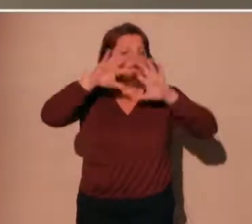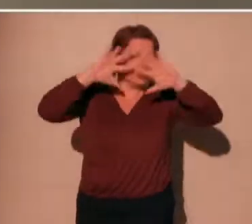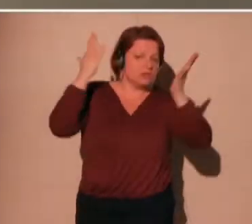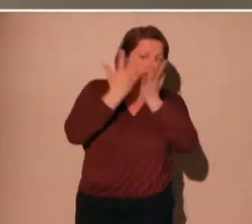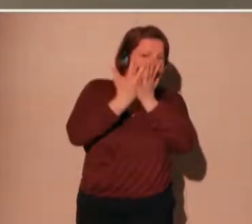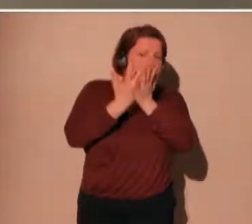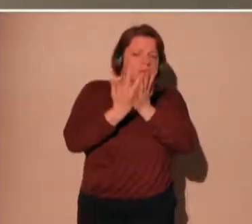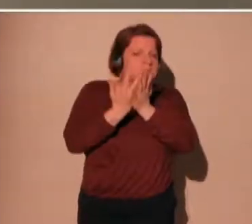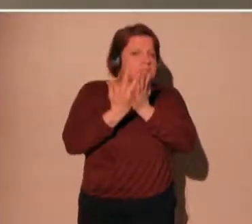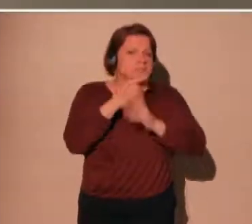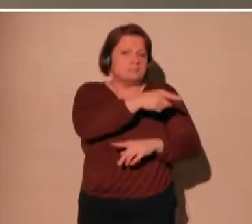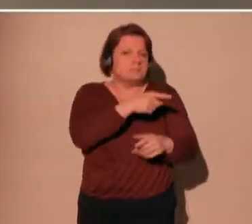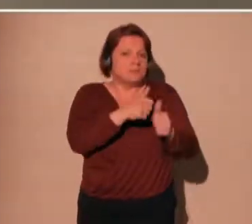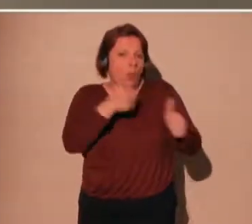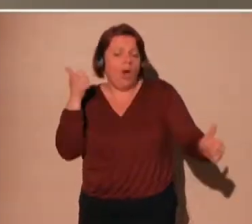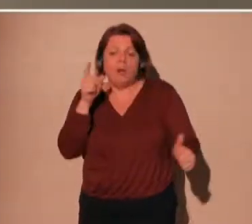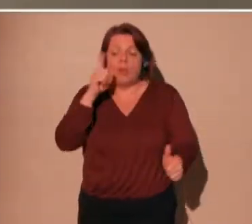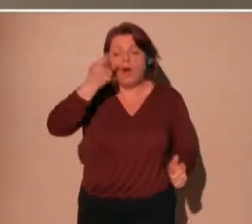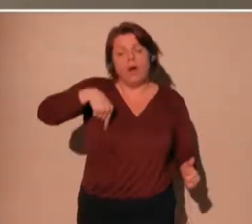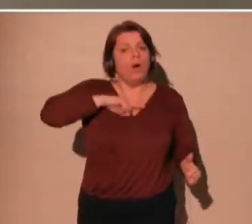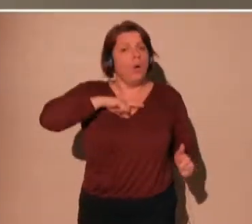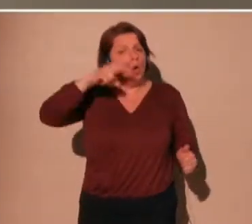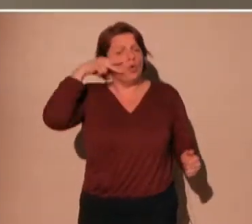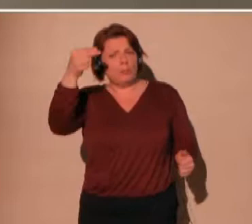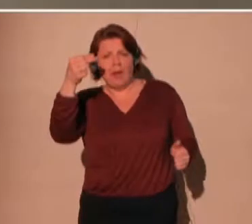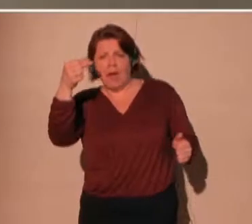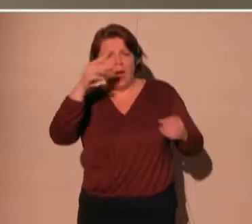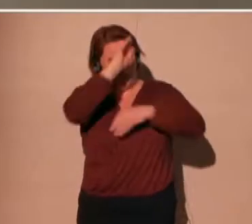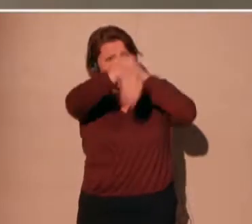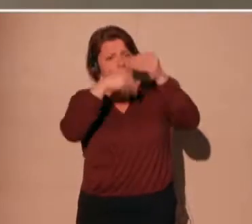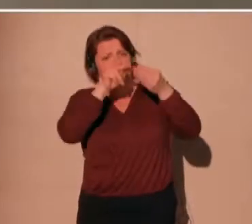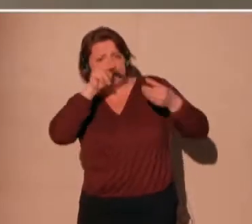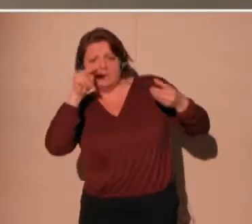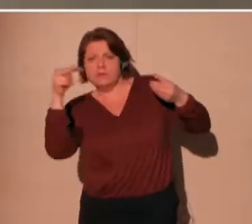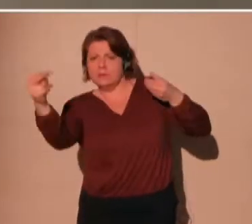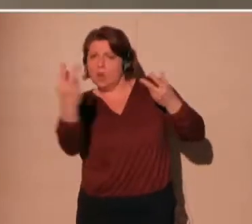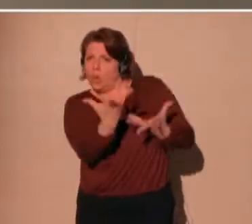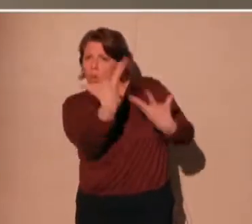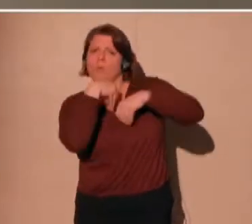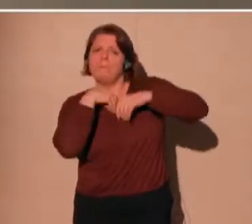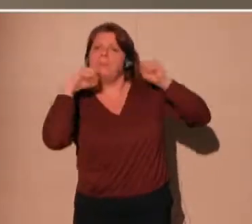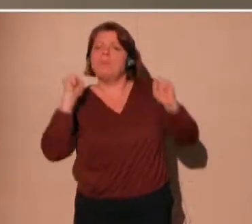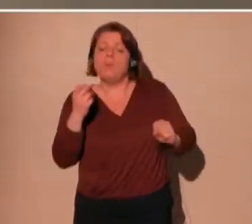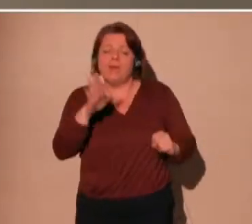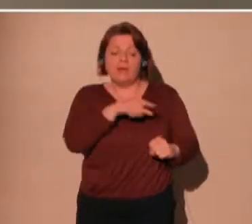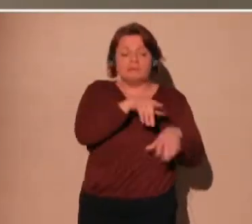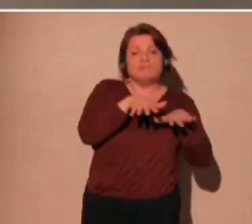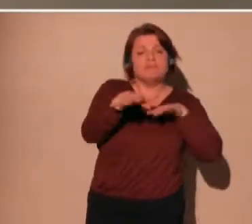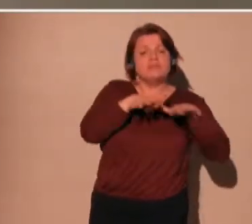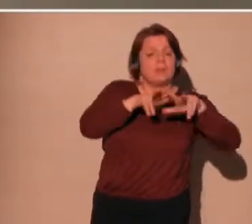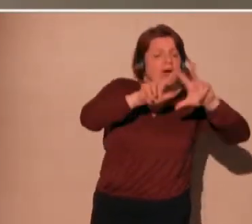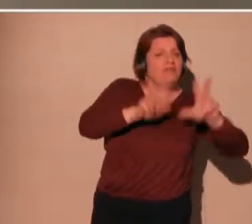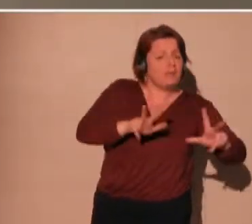les humains sont capables de comprendre de multiples aspects du monde, alors que les systèmes de pointe à l'heure actuelle sont